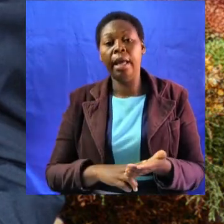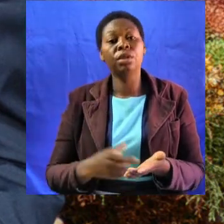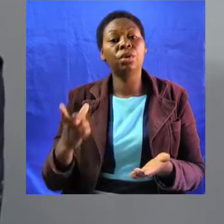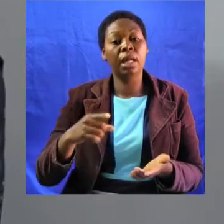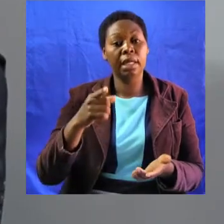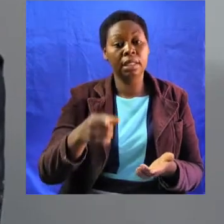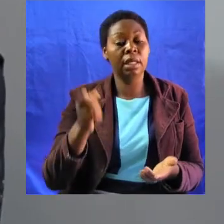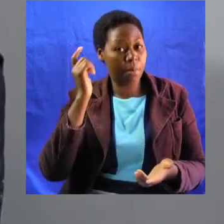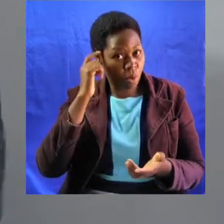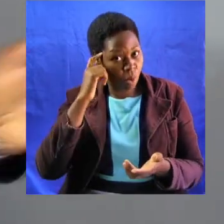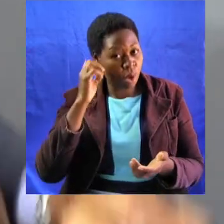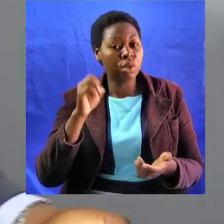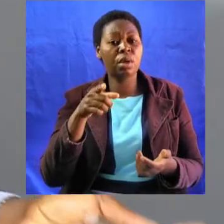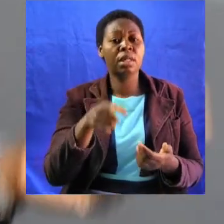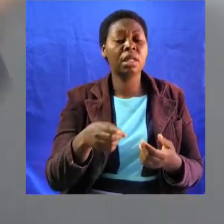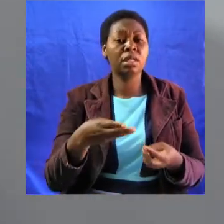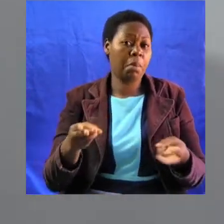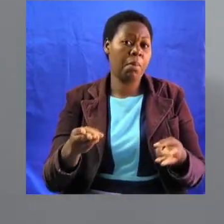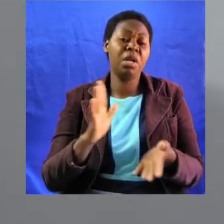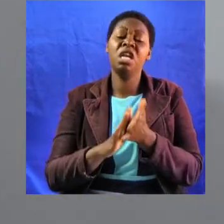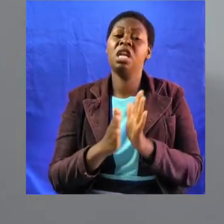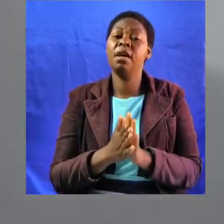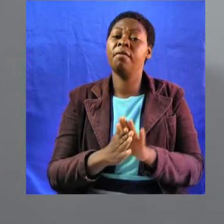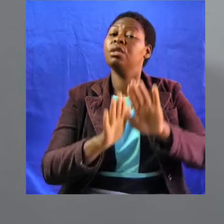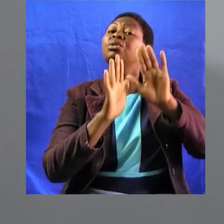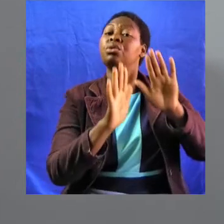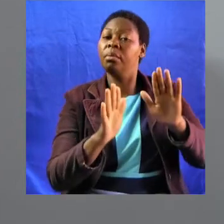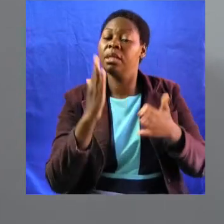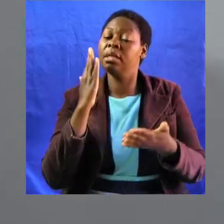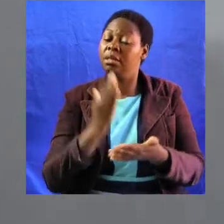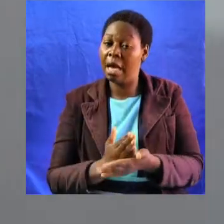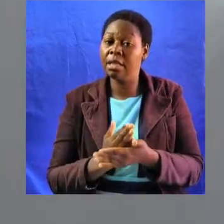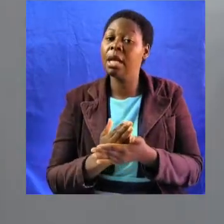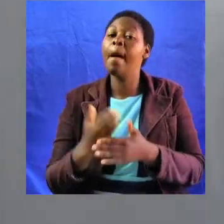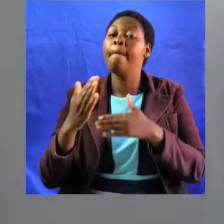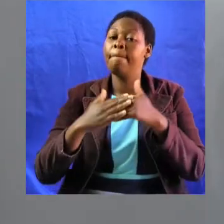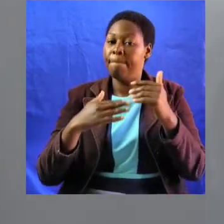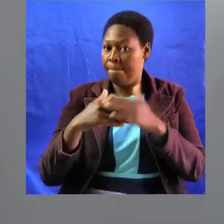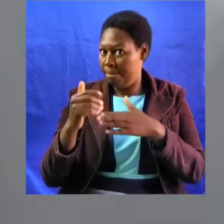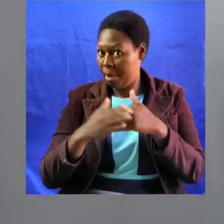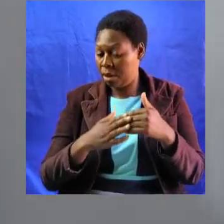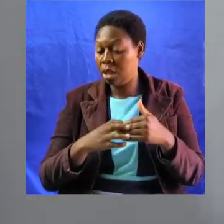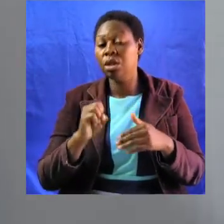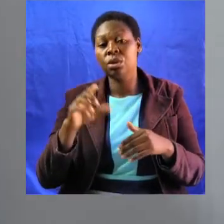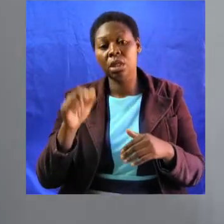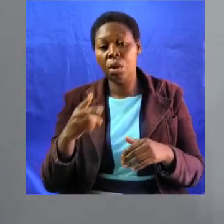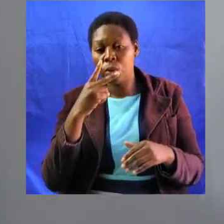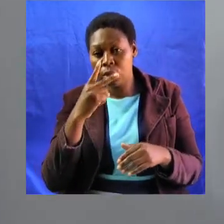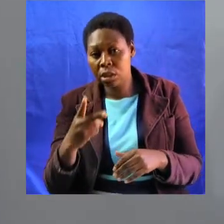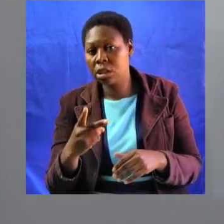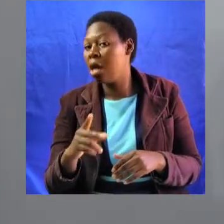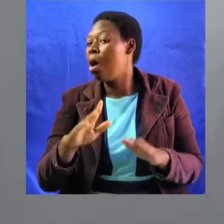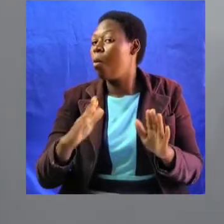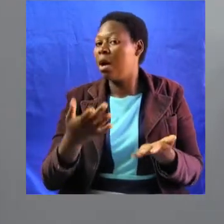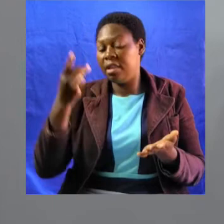shamara hatisi kuzomira. Vakomana vaya ndobva varipota nyaya ndobva yadzokera kupi kuna mambo. Tichazoona kwamambo. Hatimbopedza itione